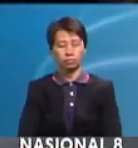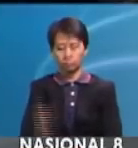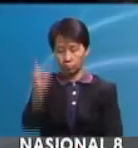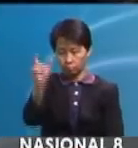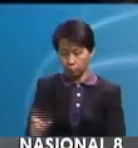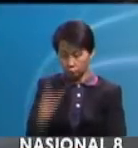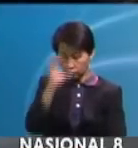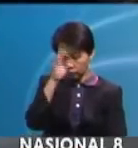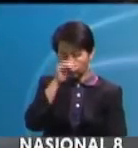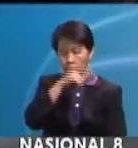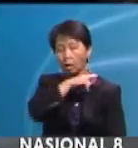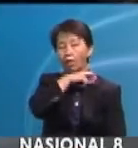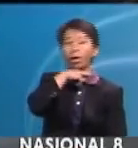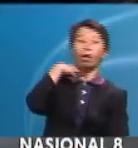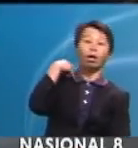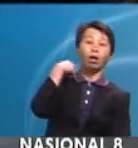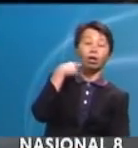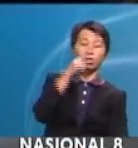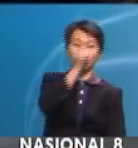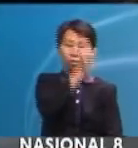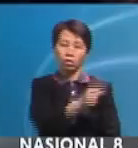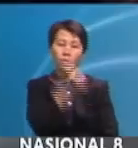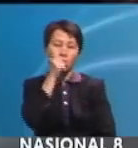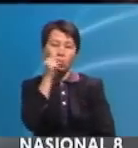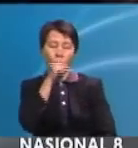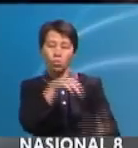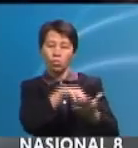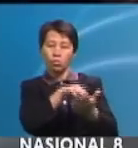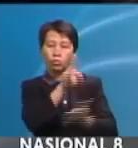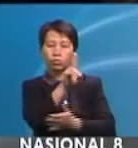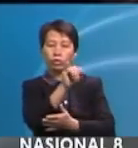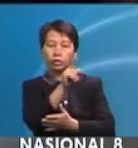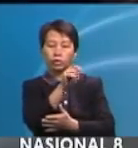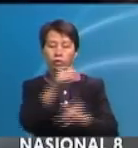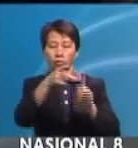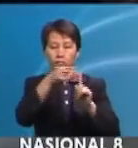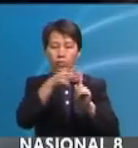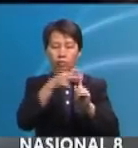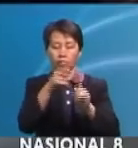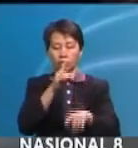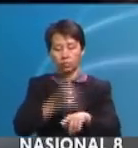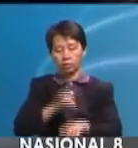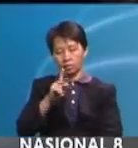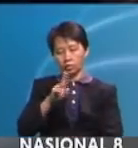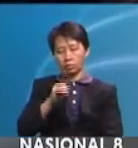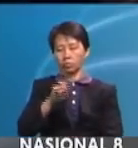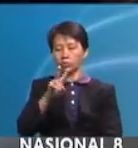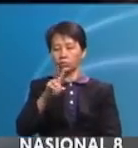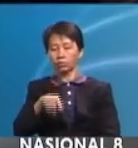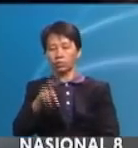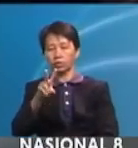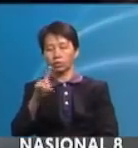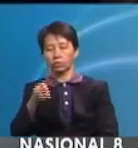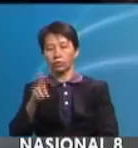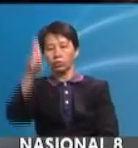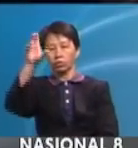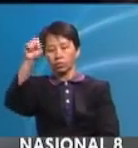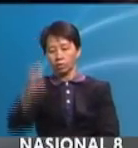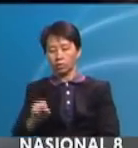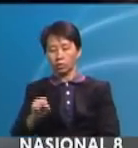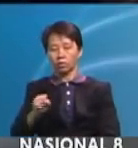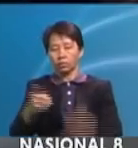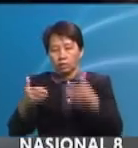suspek lelaki yang mengelar leher seorang penuntut perempuan uitm Pulau Pinang di kilomet 228.2 lebuh Raya Utara Selatan